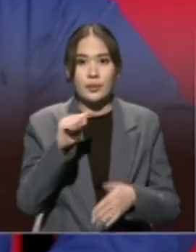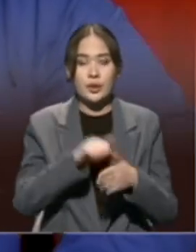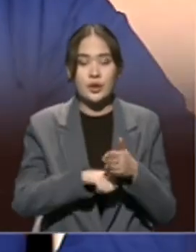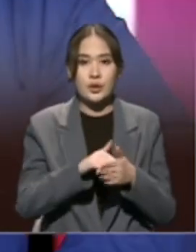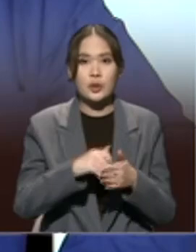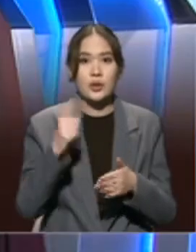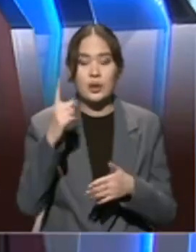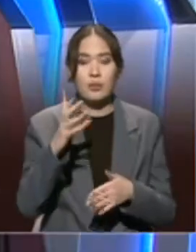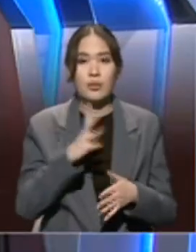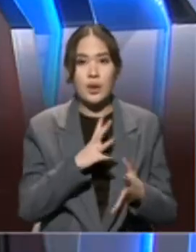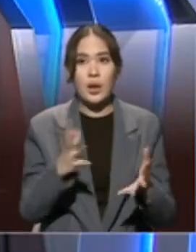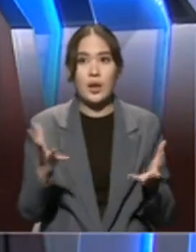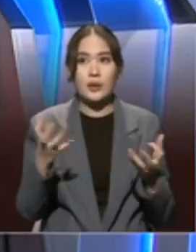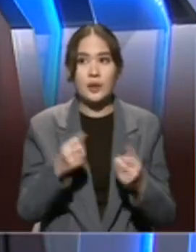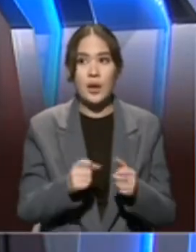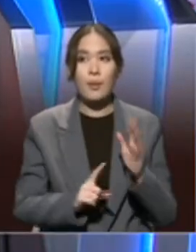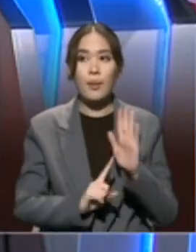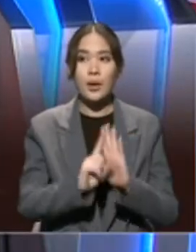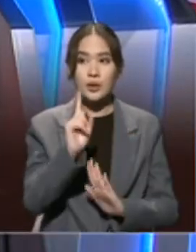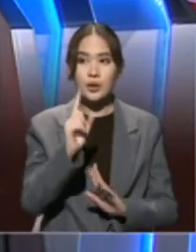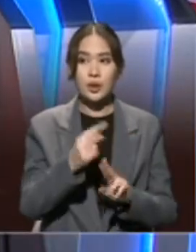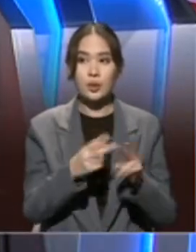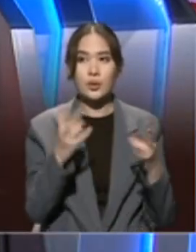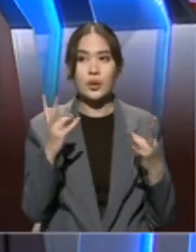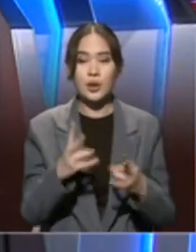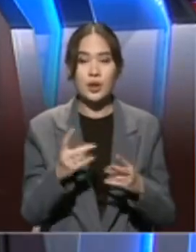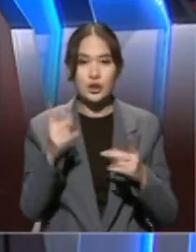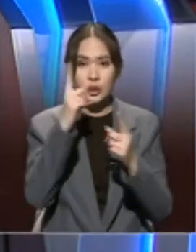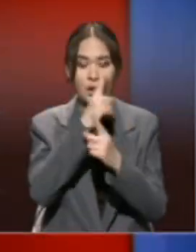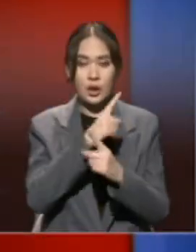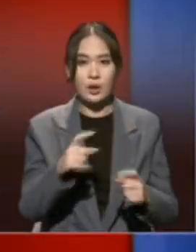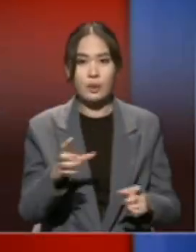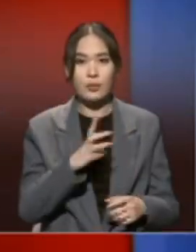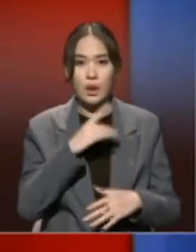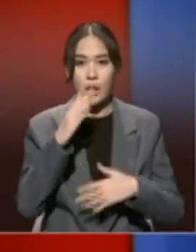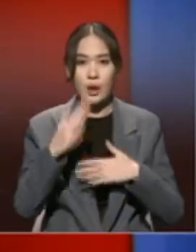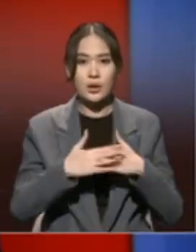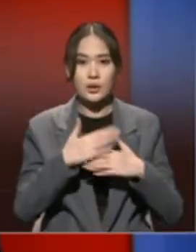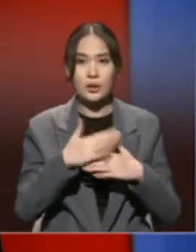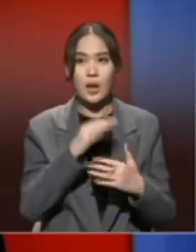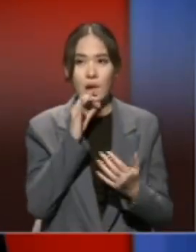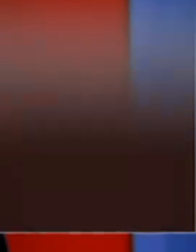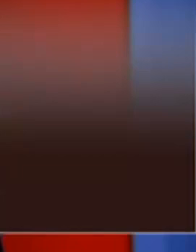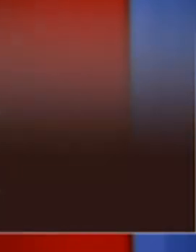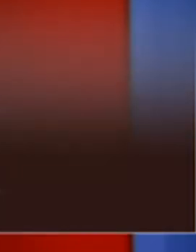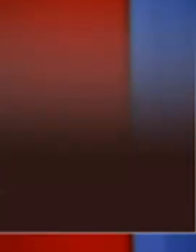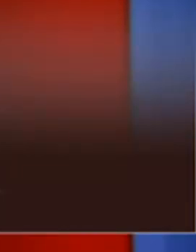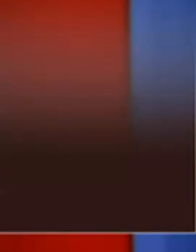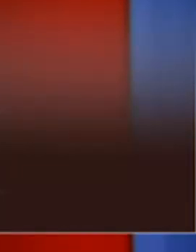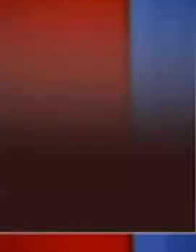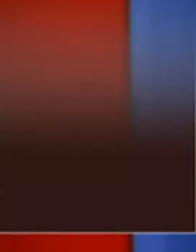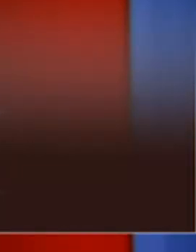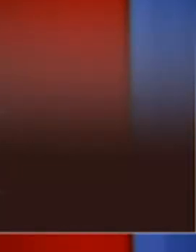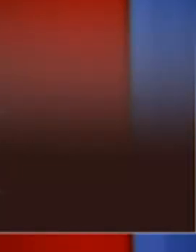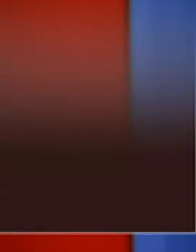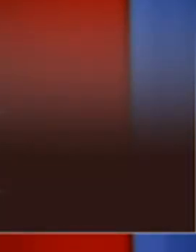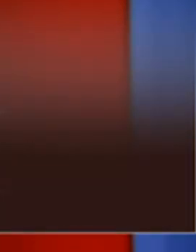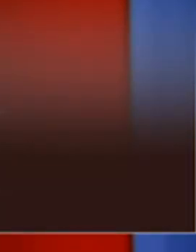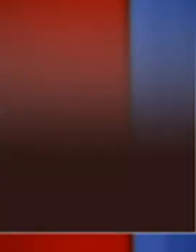сол қабылдап алған адамдардан бастауымыз керек. Ол жариялы түрде жаңа жазалану керек. Және де егер де ол жауапқа тартылу керек. Жауапқа тартылу керек.